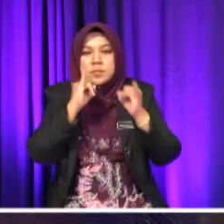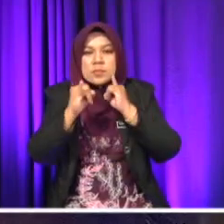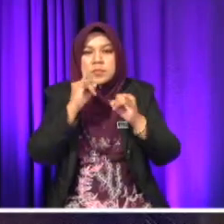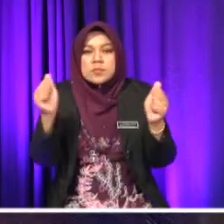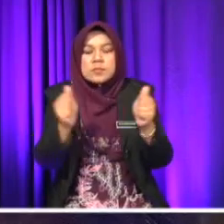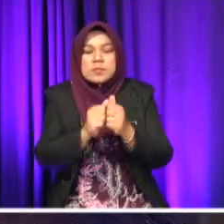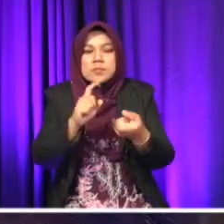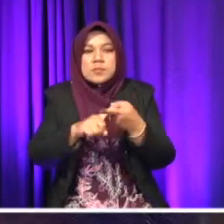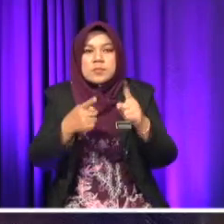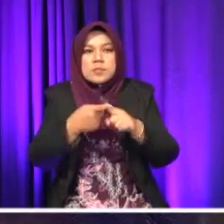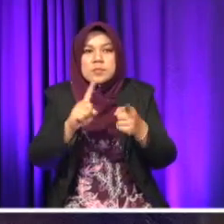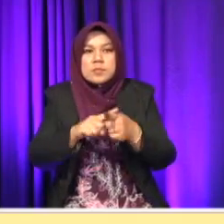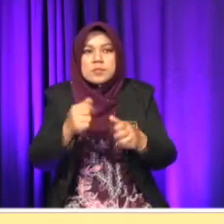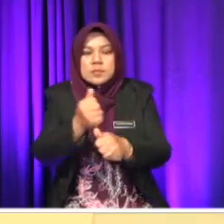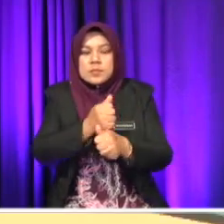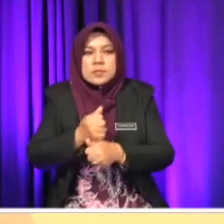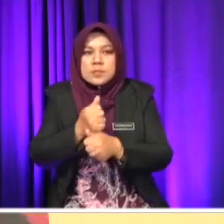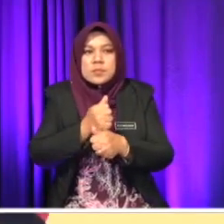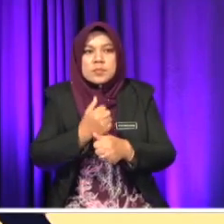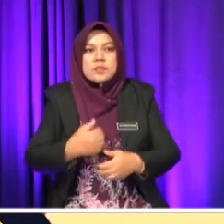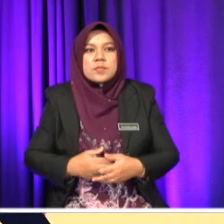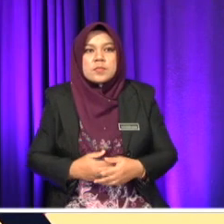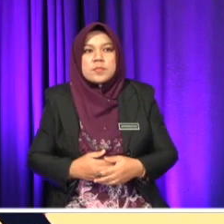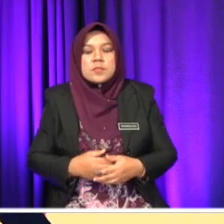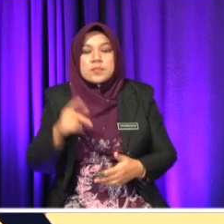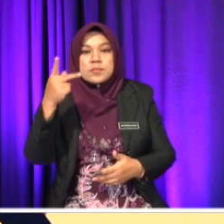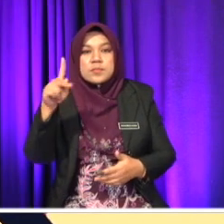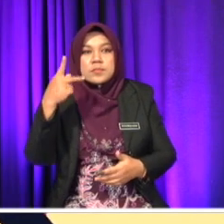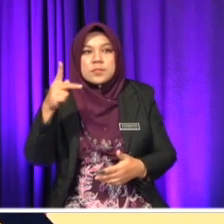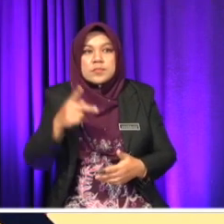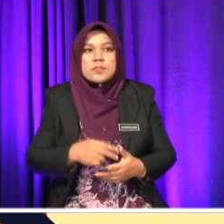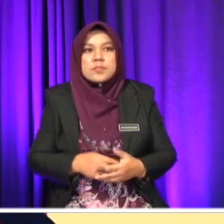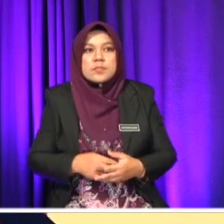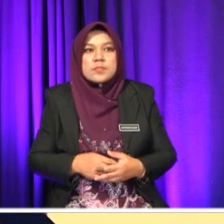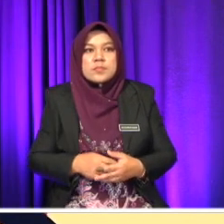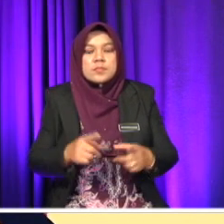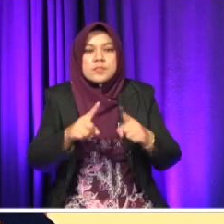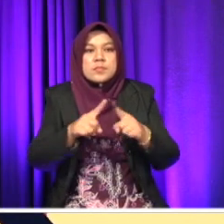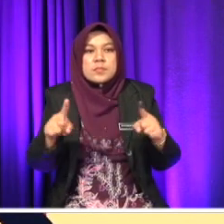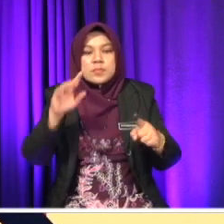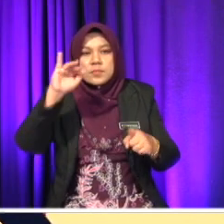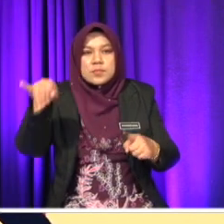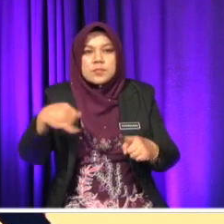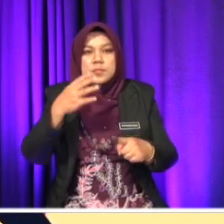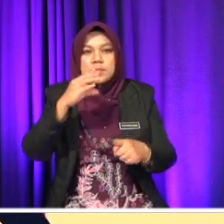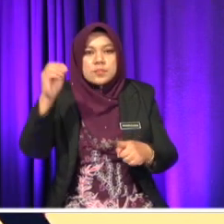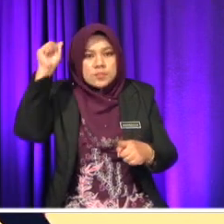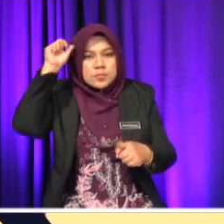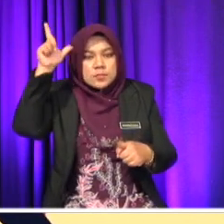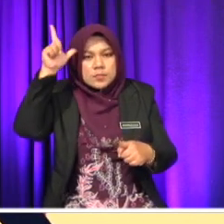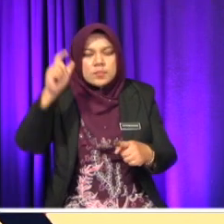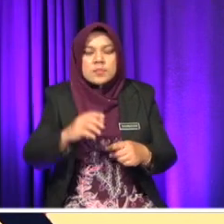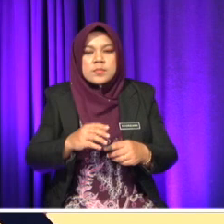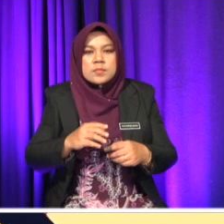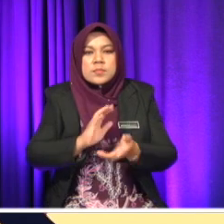juga yang jadi pengawas yang bertujung kuning tetapi untuk Jannah dan juga Alif mungkin mereka